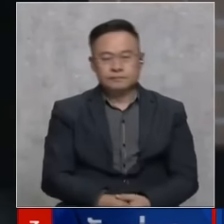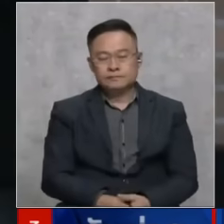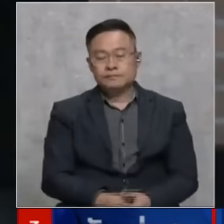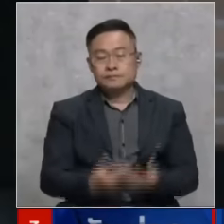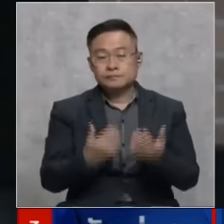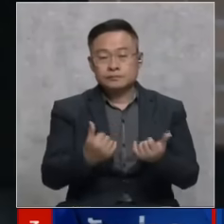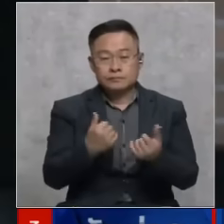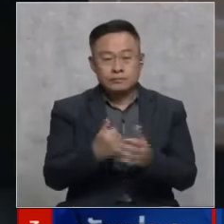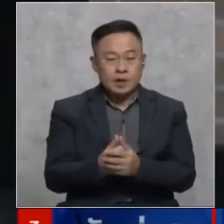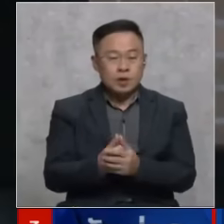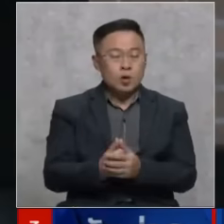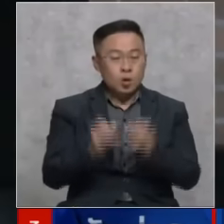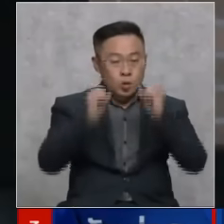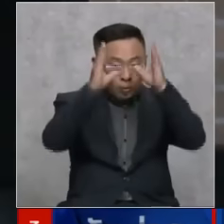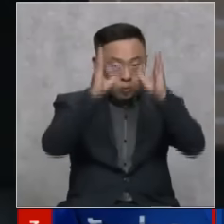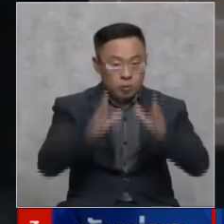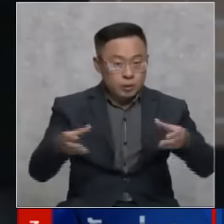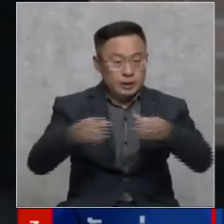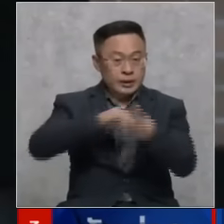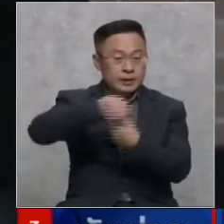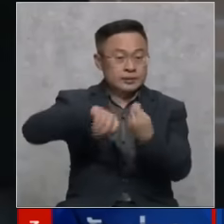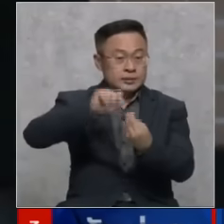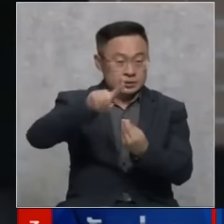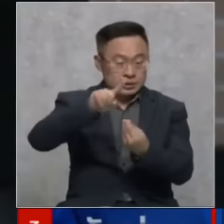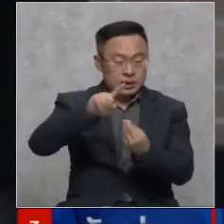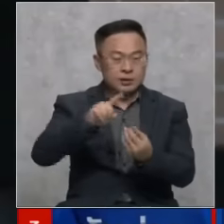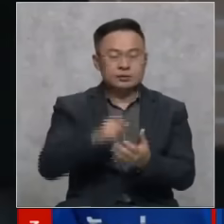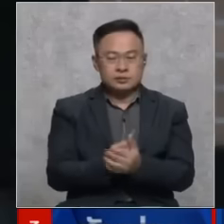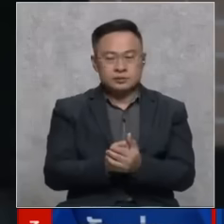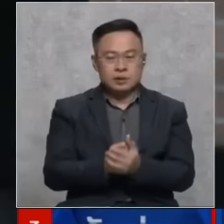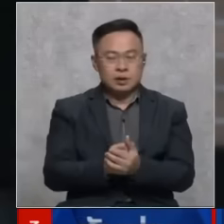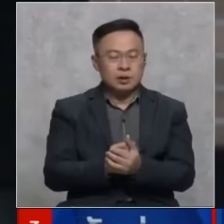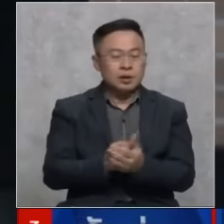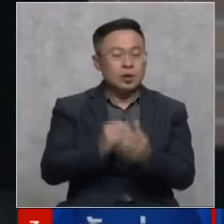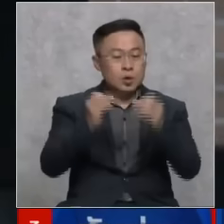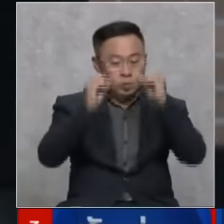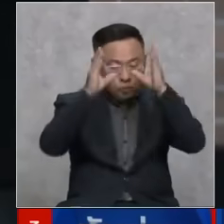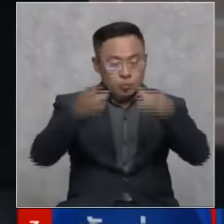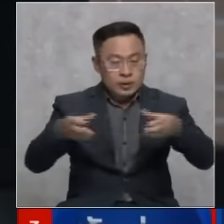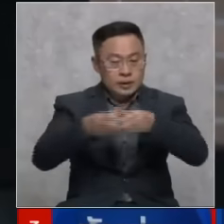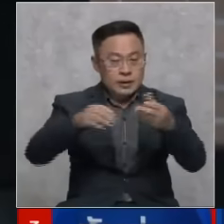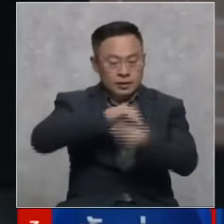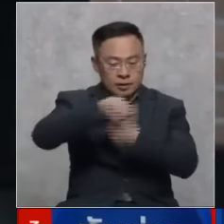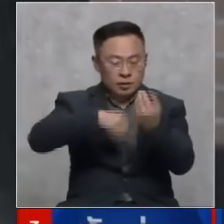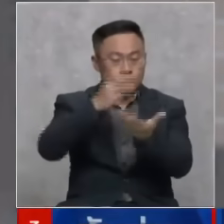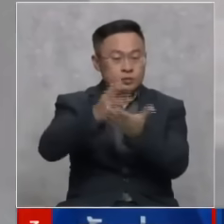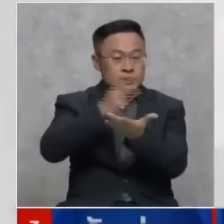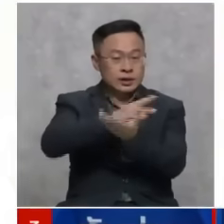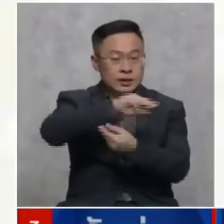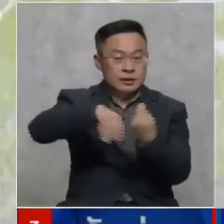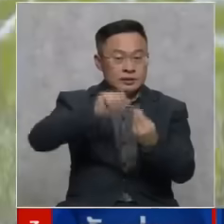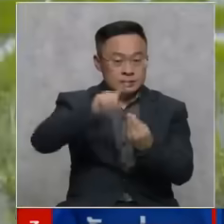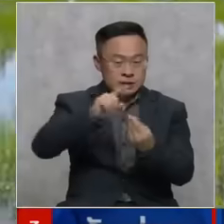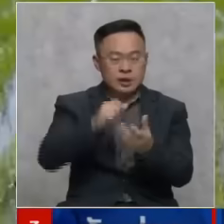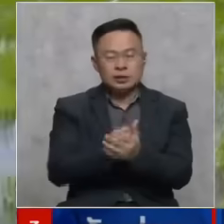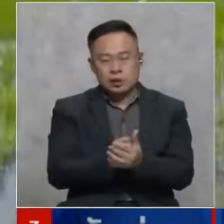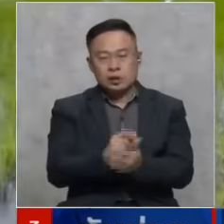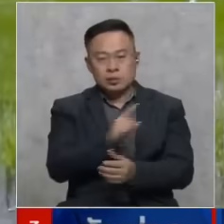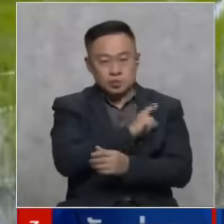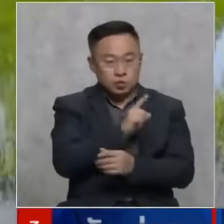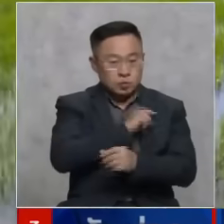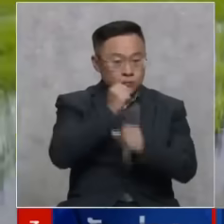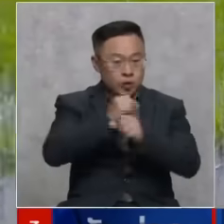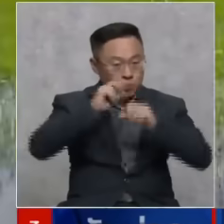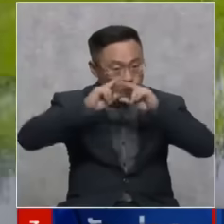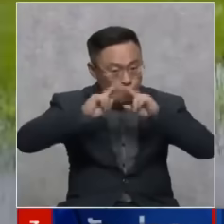สุวิรชัยอาจารย์คณะเศรษฐศาสตร์มหาวิทยาลัยขอนแก่นในฐานะผู้อำนวยการสถาบันเศรษฐศาสตร์และสิ่งแวดล้อมและทำวิจัยเกี่ยว